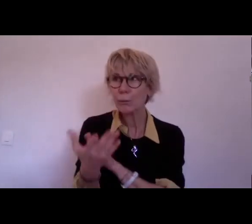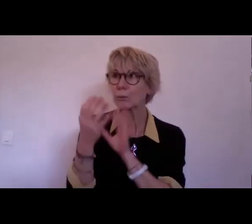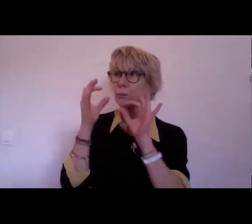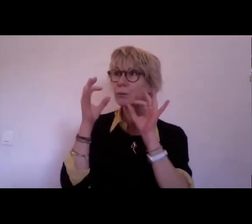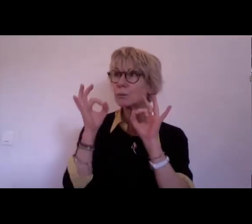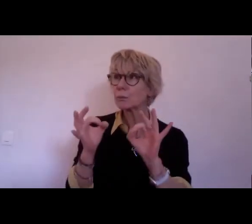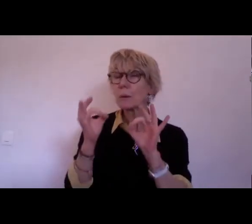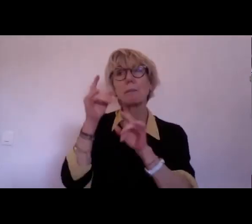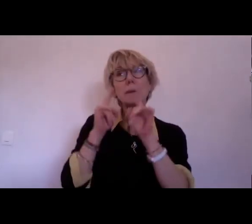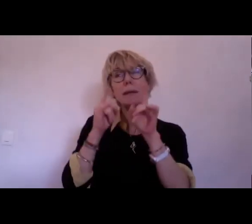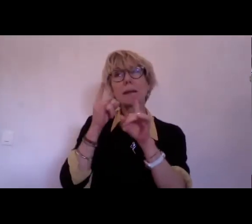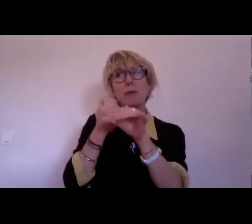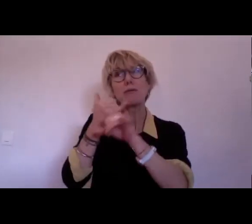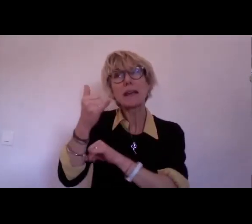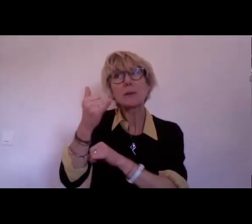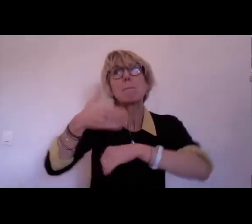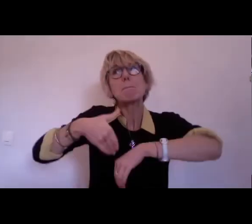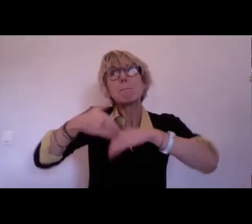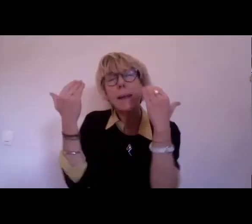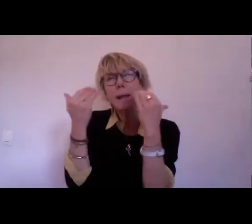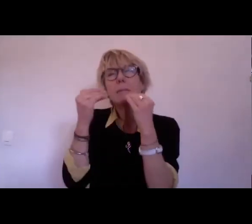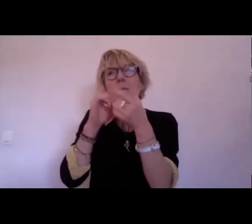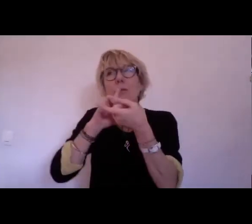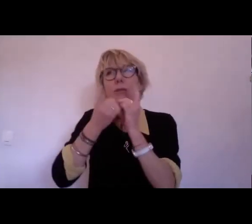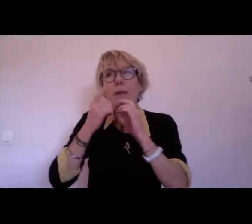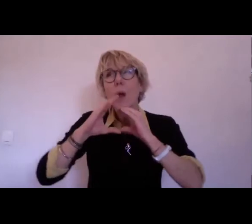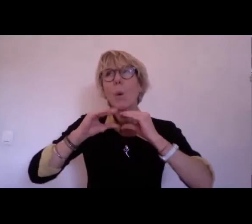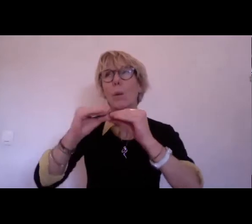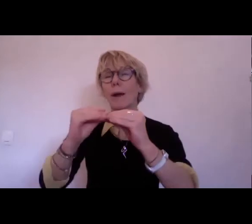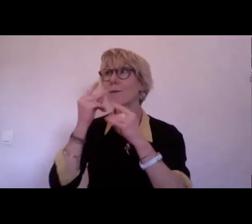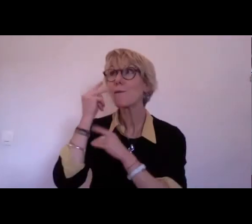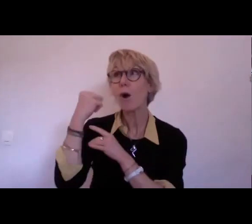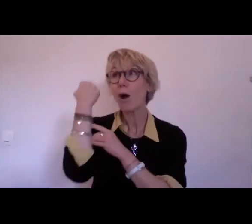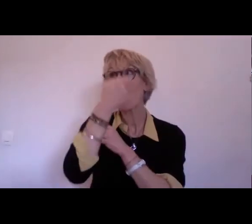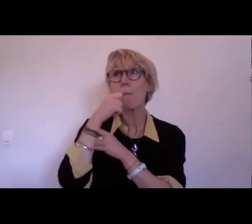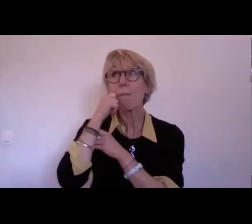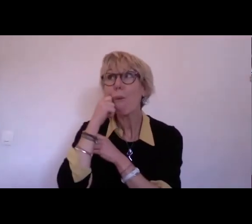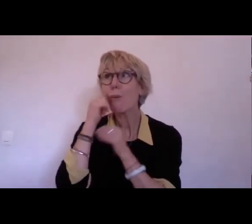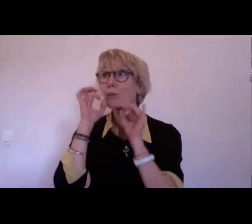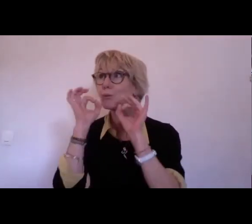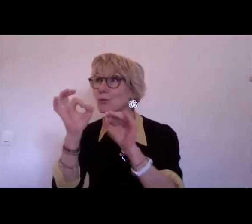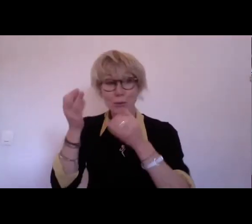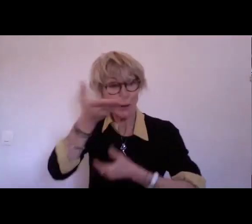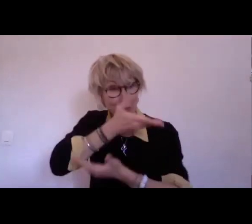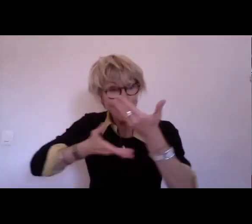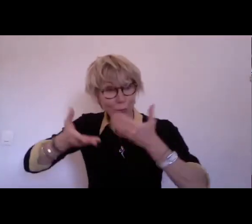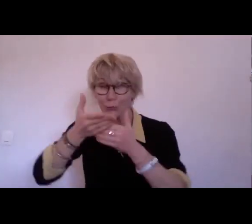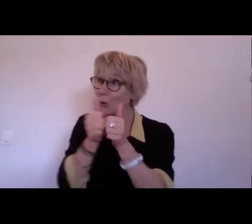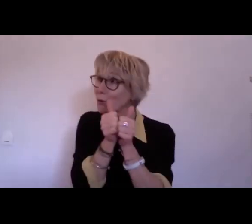peut-être virtuelles, mais qui n'en sont pas moins concrètes pour autant, puisqu'on voit les gens, on échange ensemble.